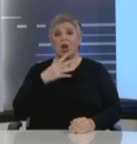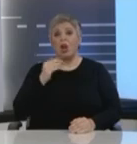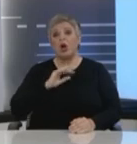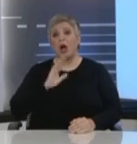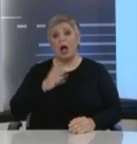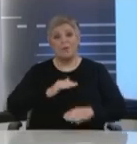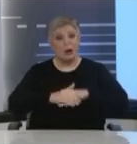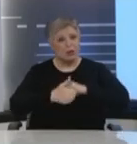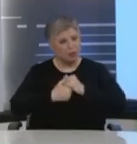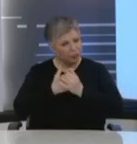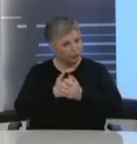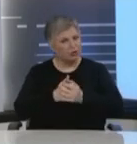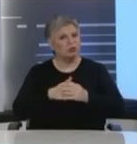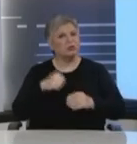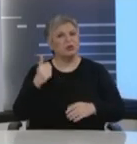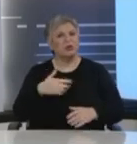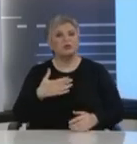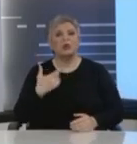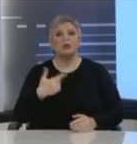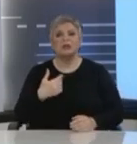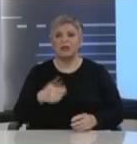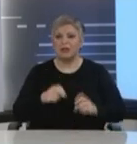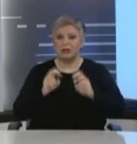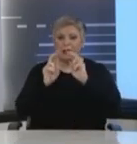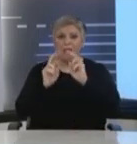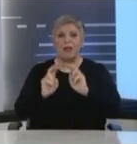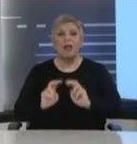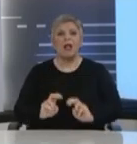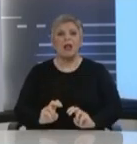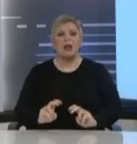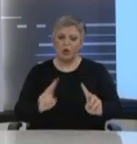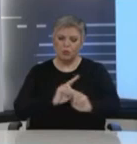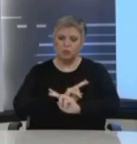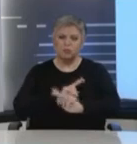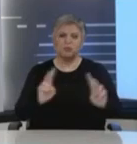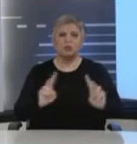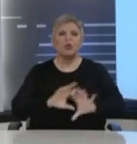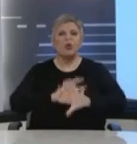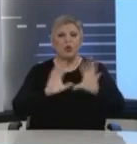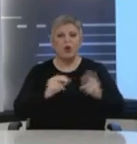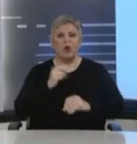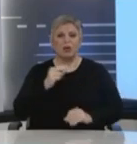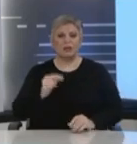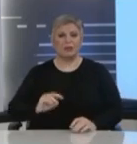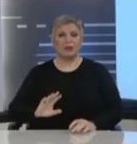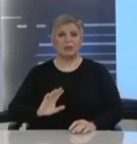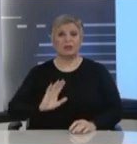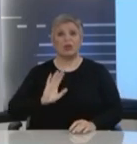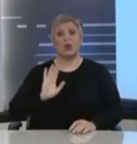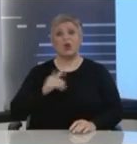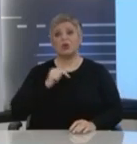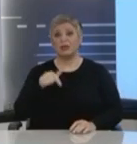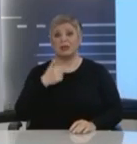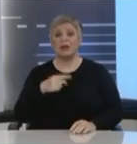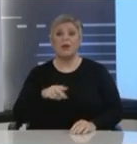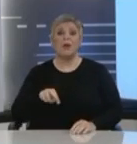θα φρόντιζε να υπάρξει η δυνατότητα για πλήρη έλεγχο και διαφάνεια χωρίς επιλεκτικές εξαιρέσεις